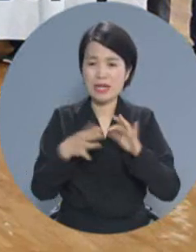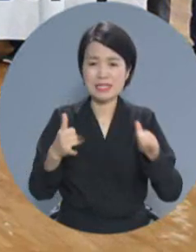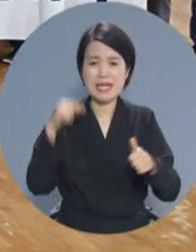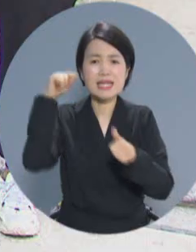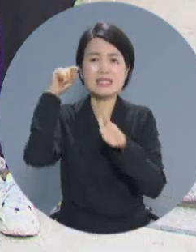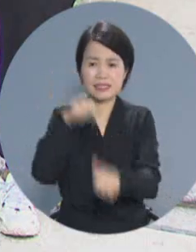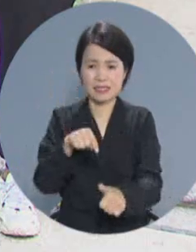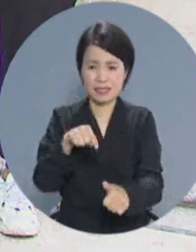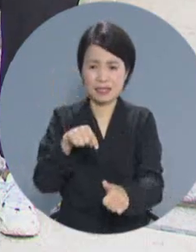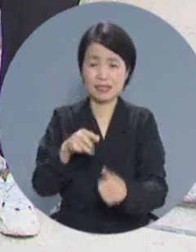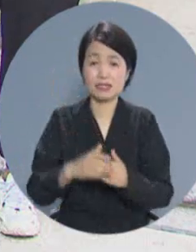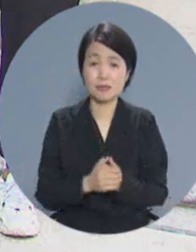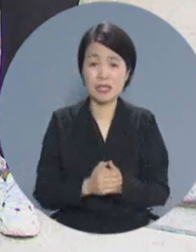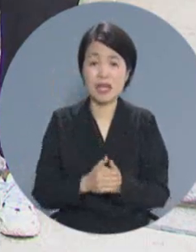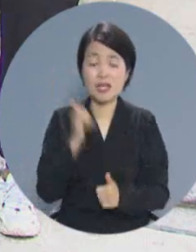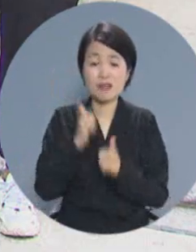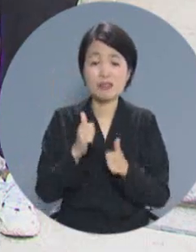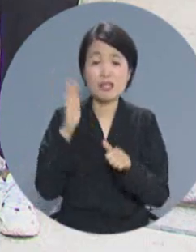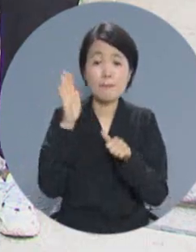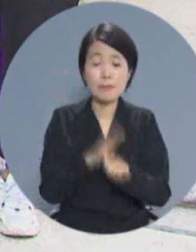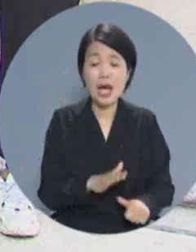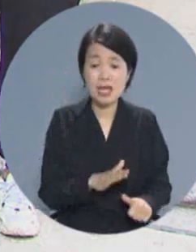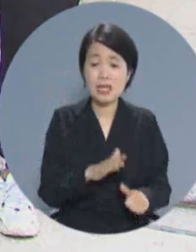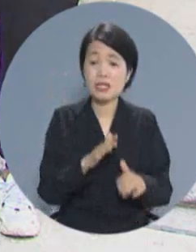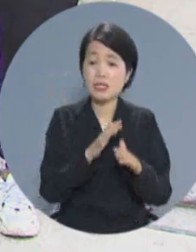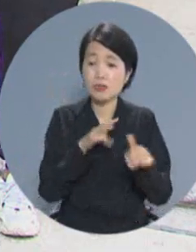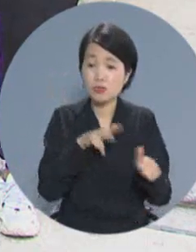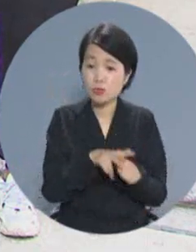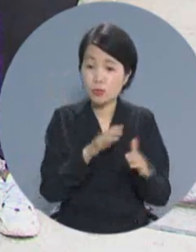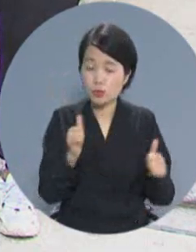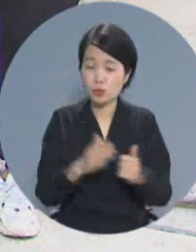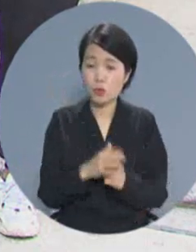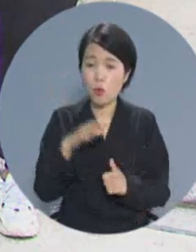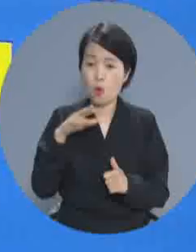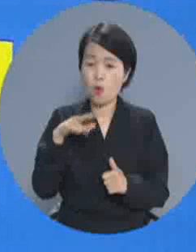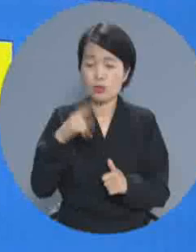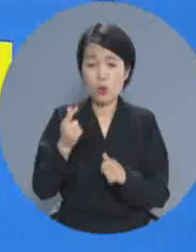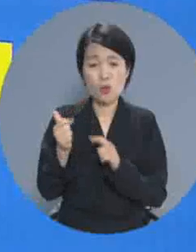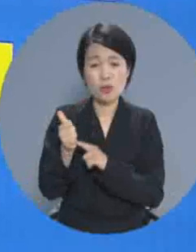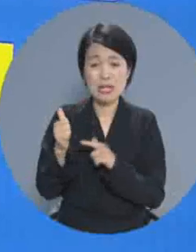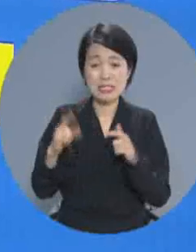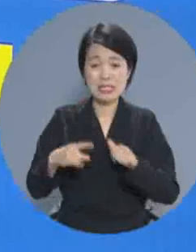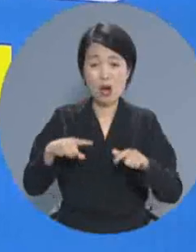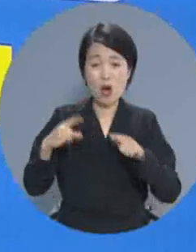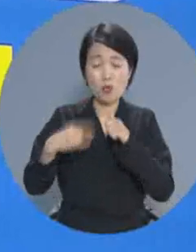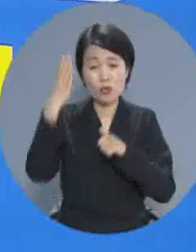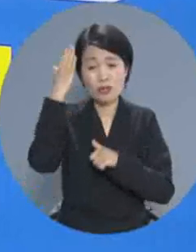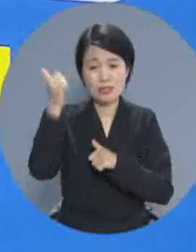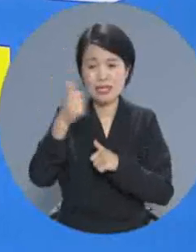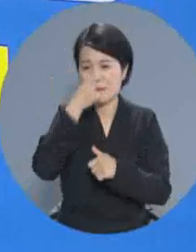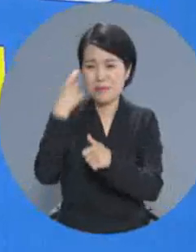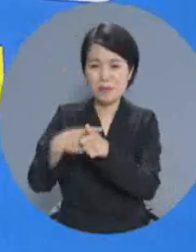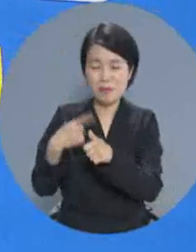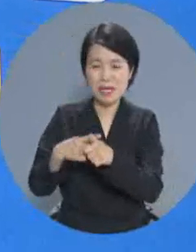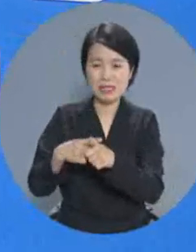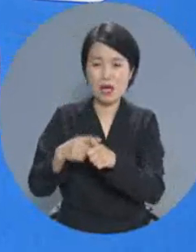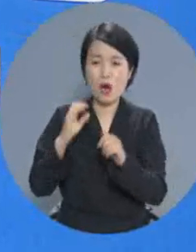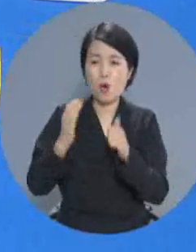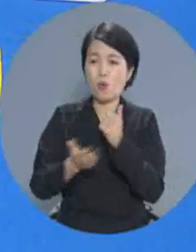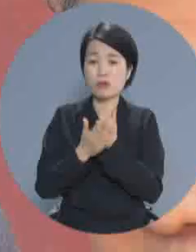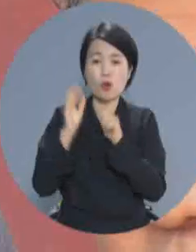겁니다. 경선에서 배제된 인사들도 소 의원을 강도 높게 비판하며 공천 무효를 주장하고